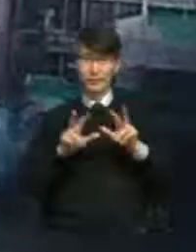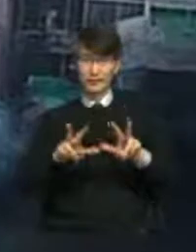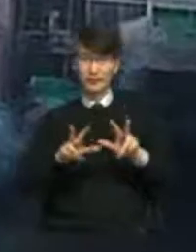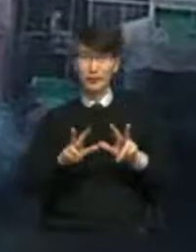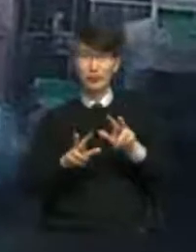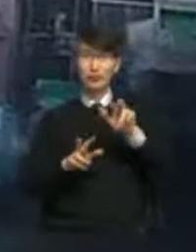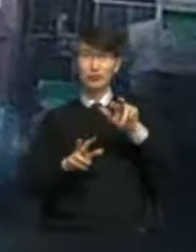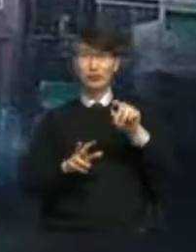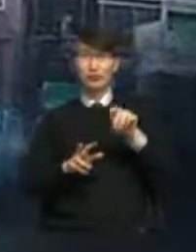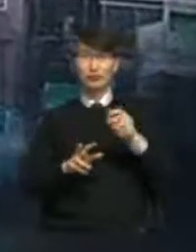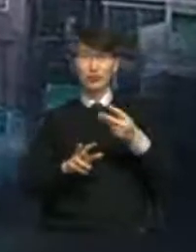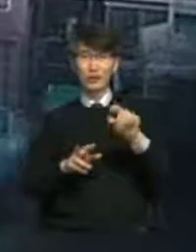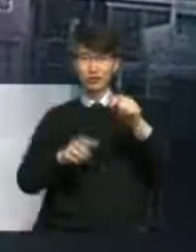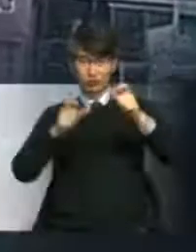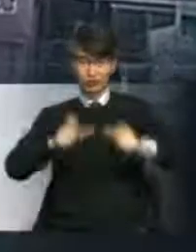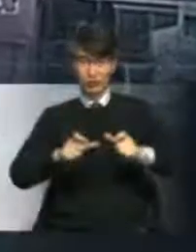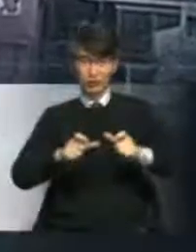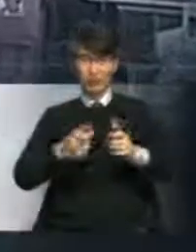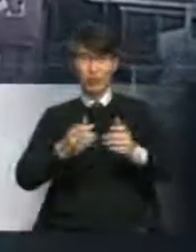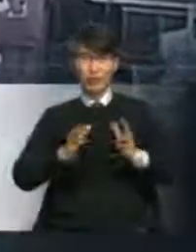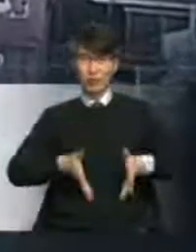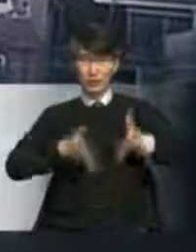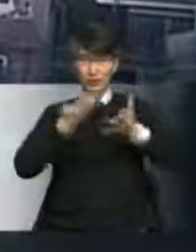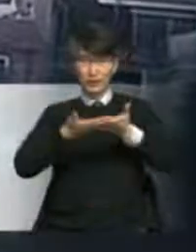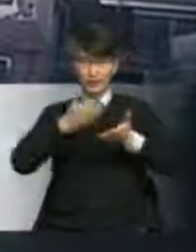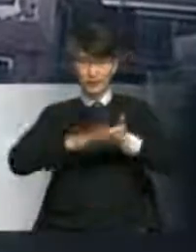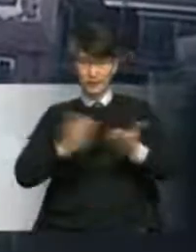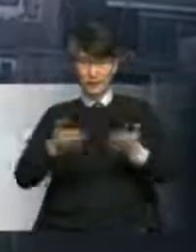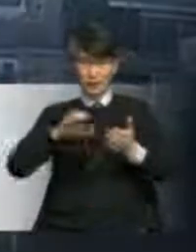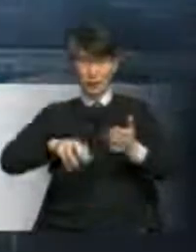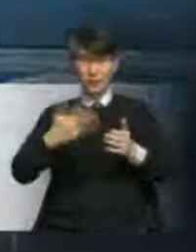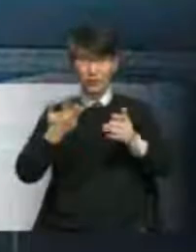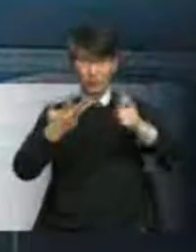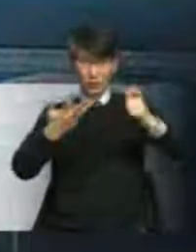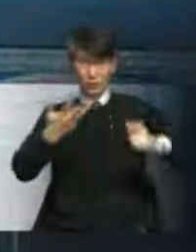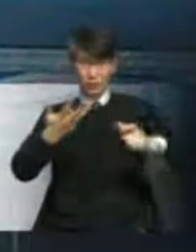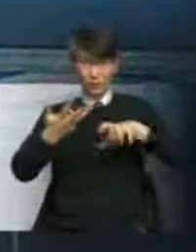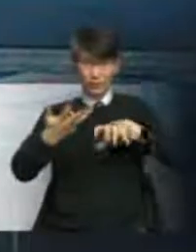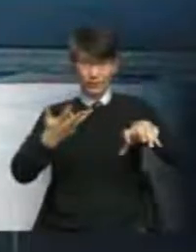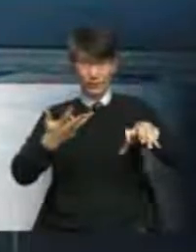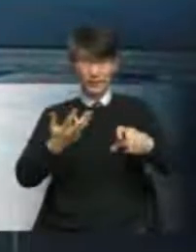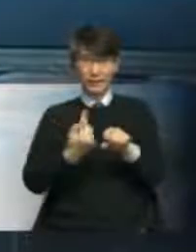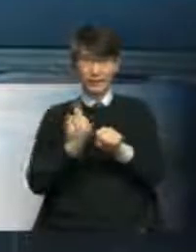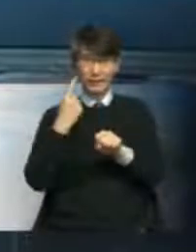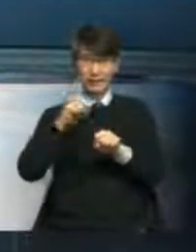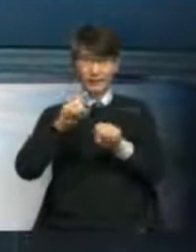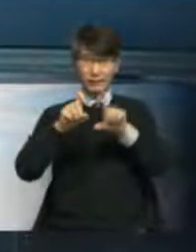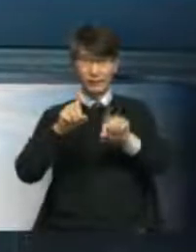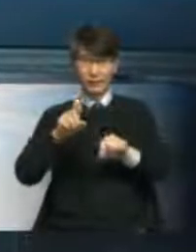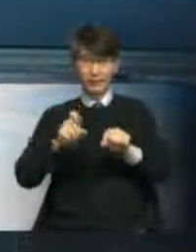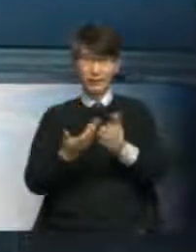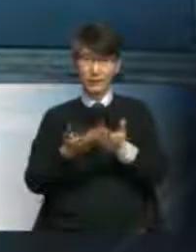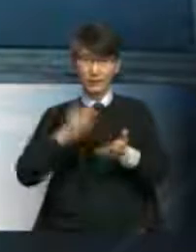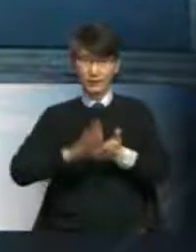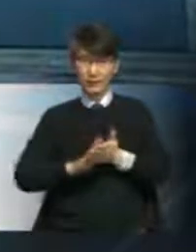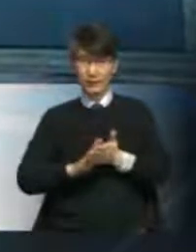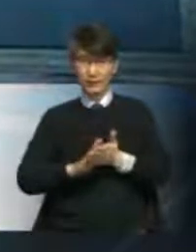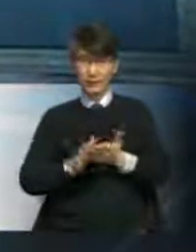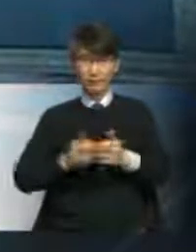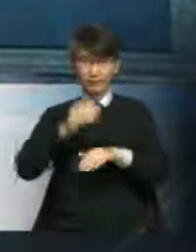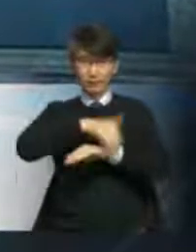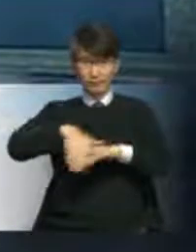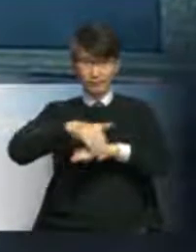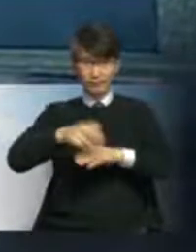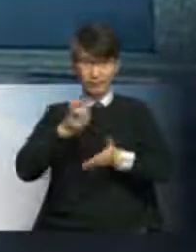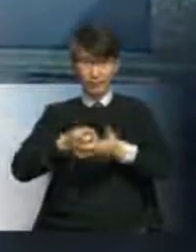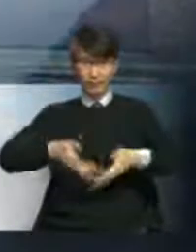현재 중랑구에서 도시재생 사업이 추진되고 있는 곳은 모두 8곳입니다. 지난해 11월 도시재생 활성화 조례를 제정한